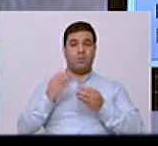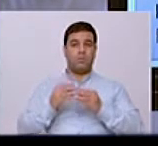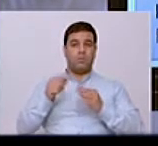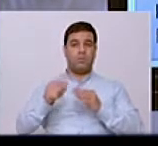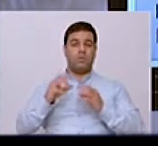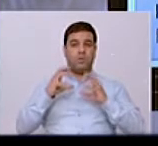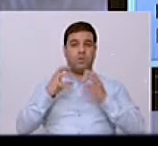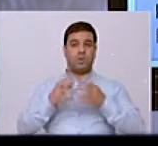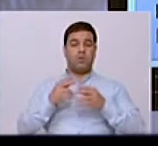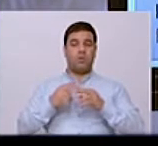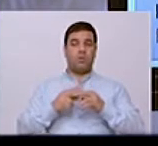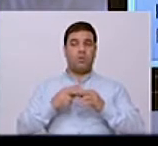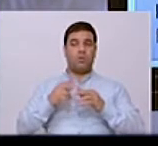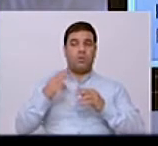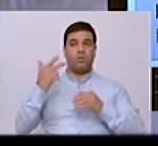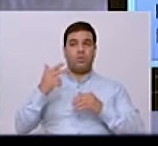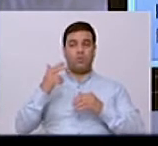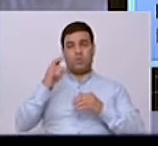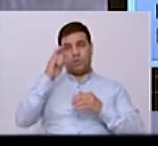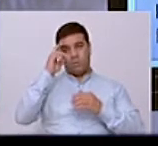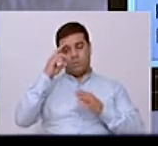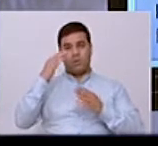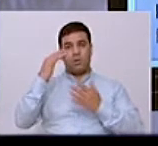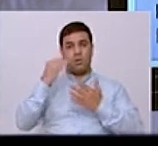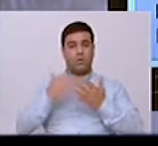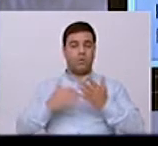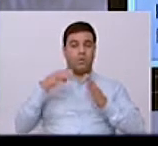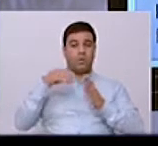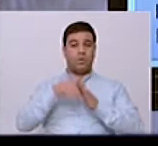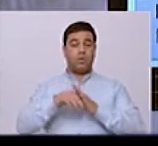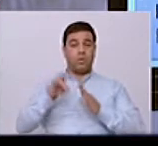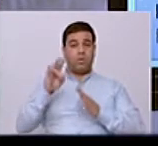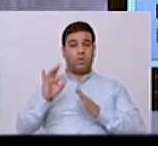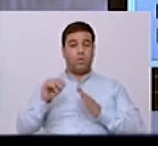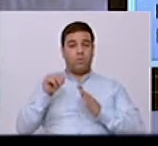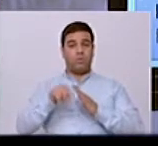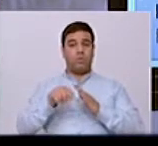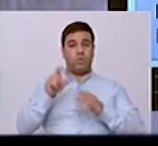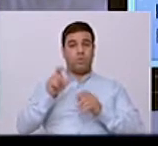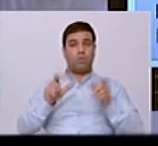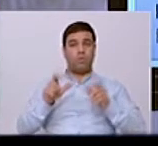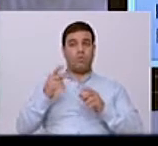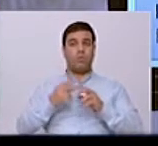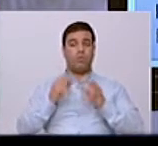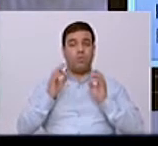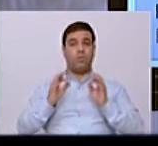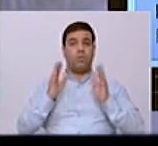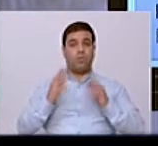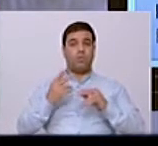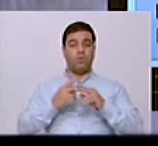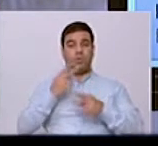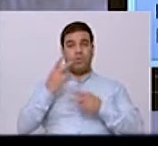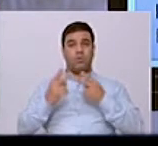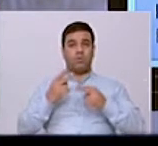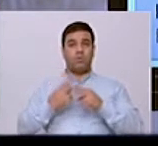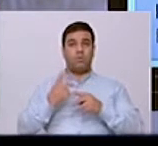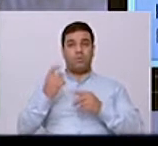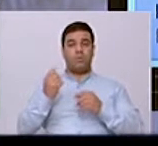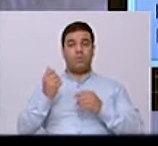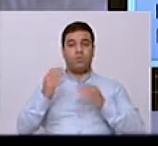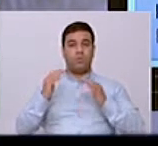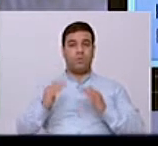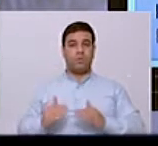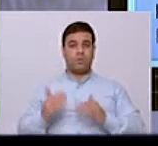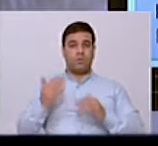ular jahonning yetakchi 30 ta davlatlari qatoriga kiradi. Ammo aholi jon boshiga to'g'ri keladigan ko'rsatkich birmuncha